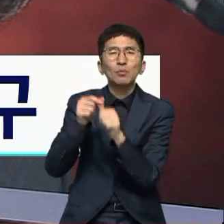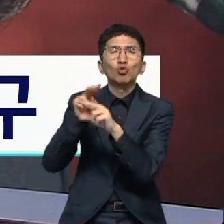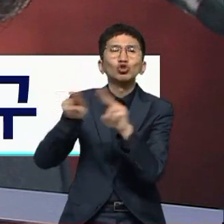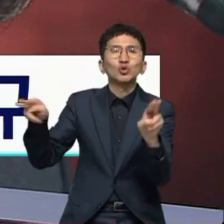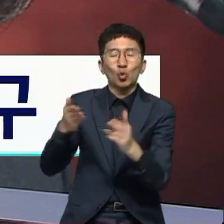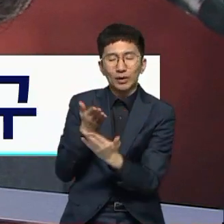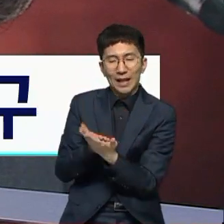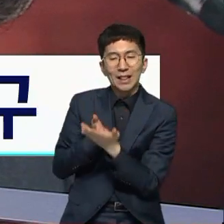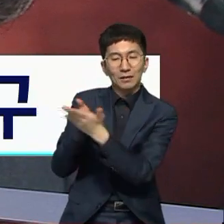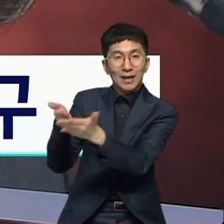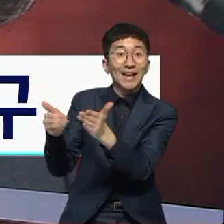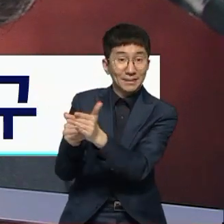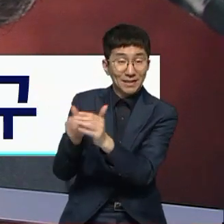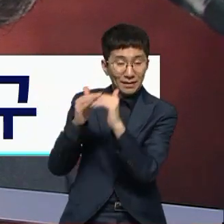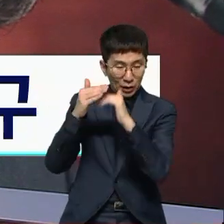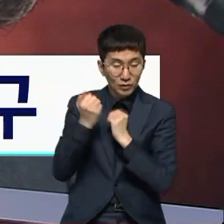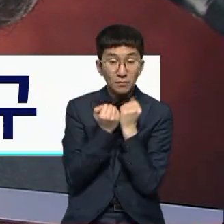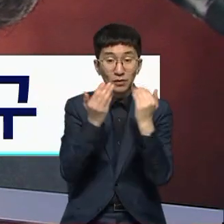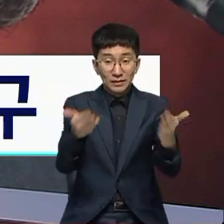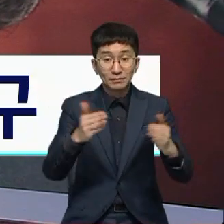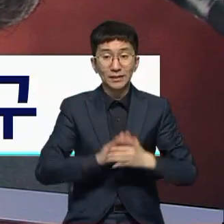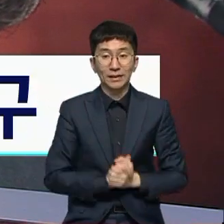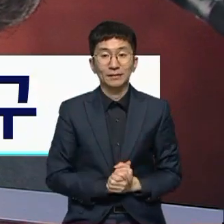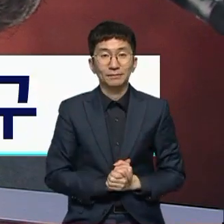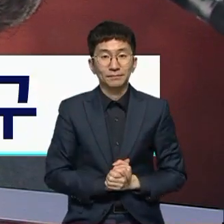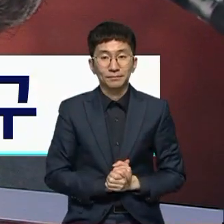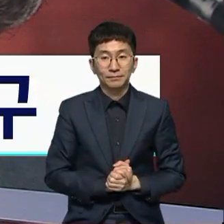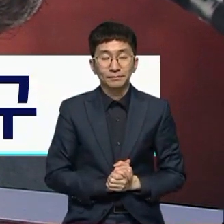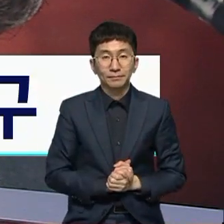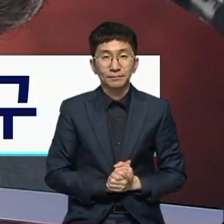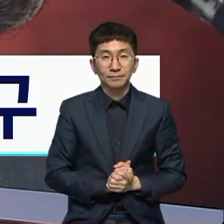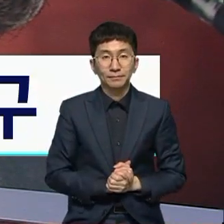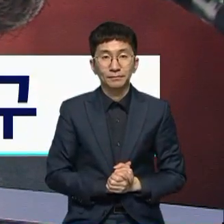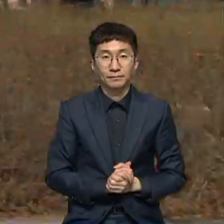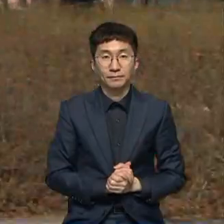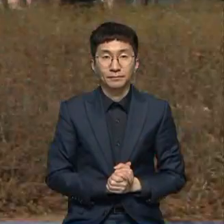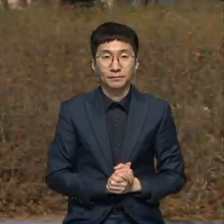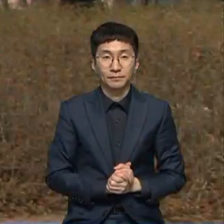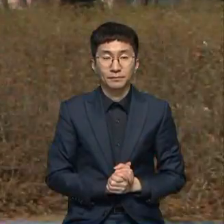취소를 요구했습니다. 자세한 내용은 김경희 기자가 전하겠습니다.